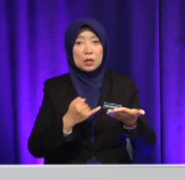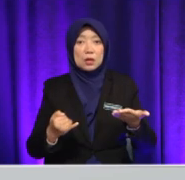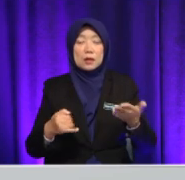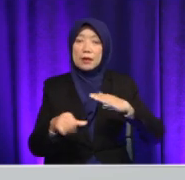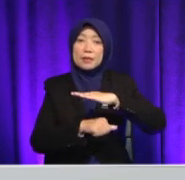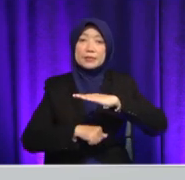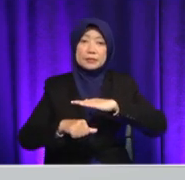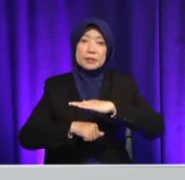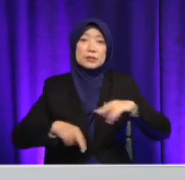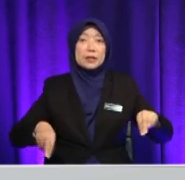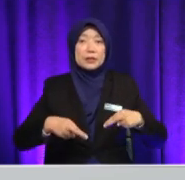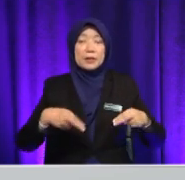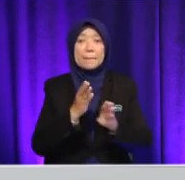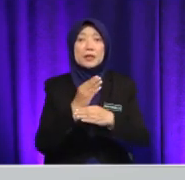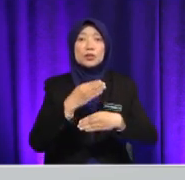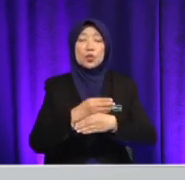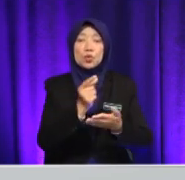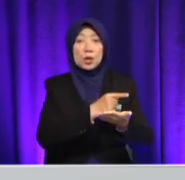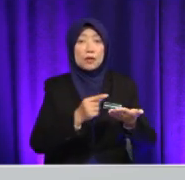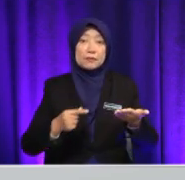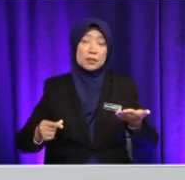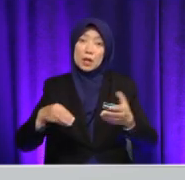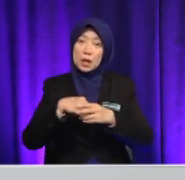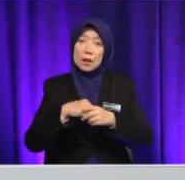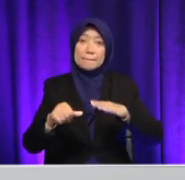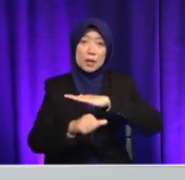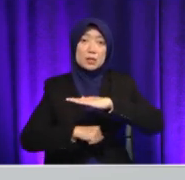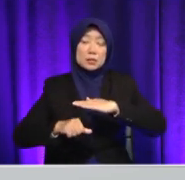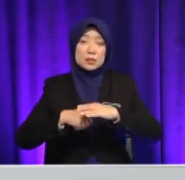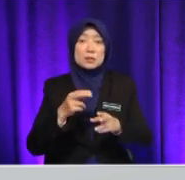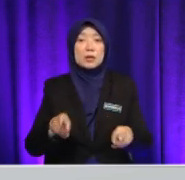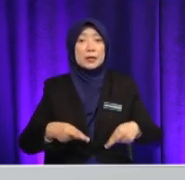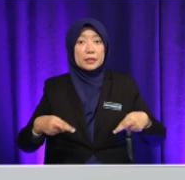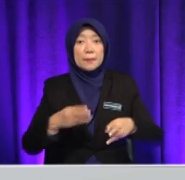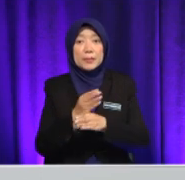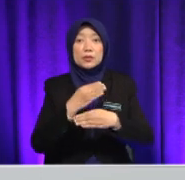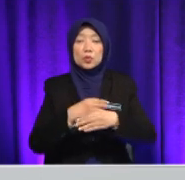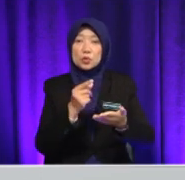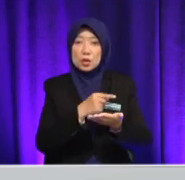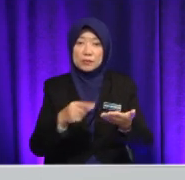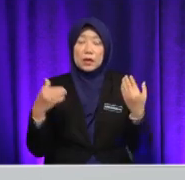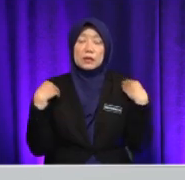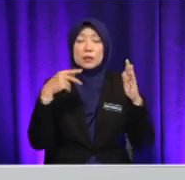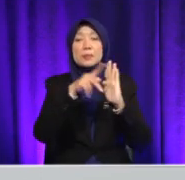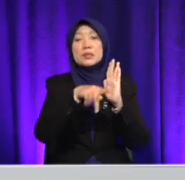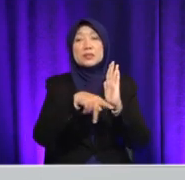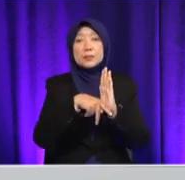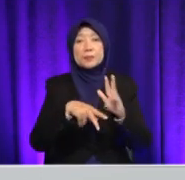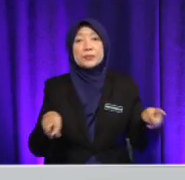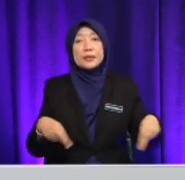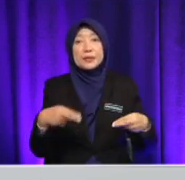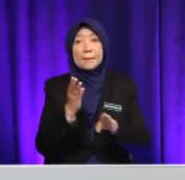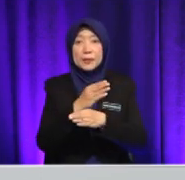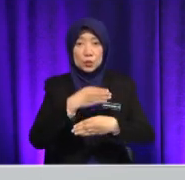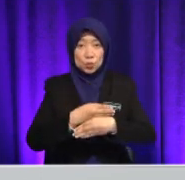bentuk grafik Oke dalam asas yang ke bentuk grafik kita ada fisik mereka bentuk oke oke